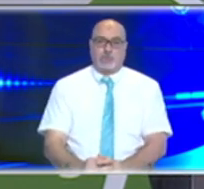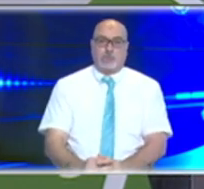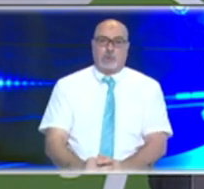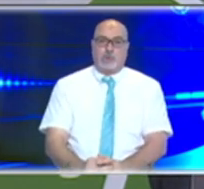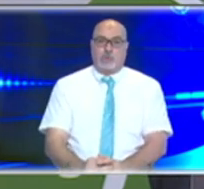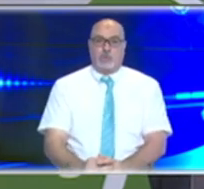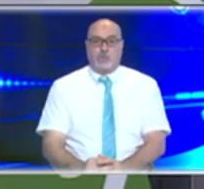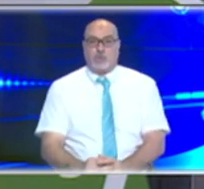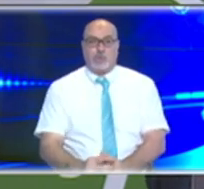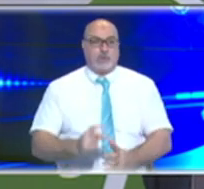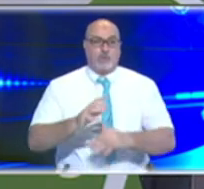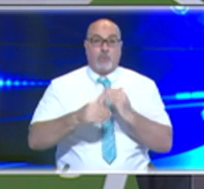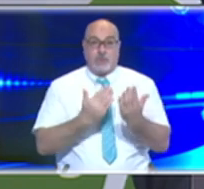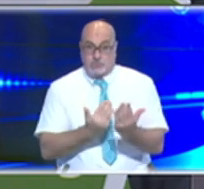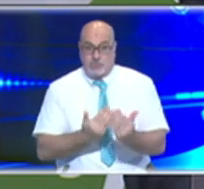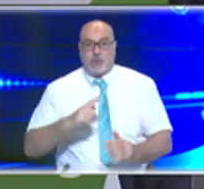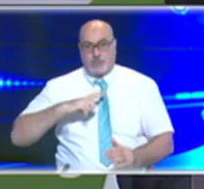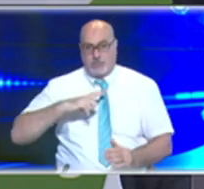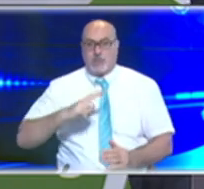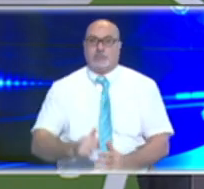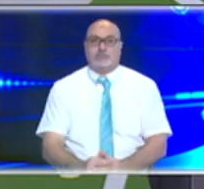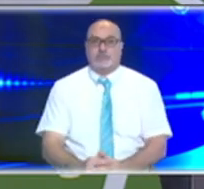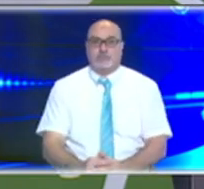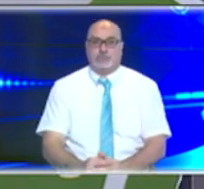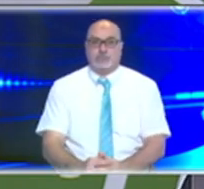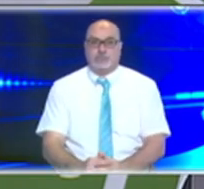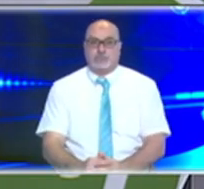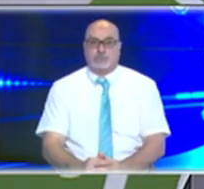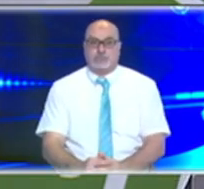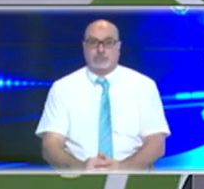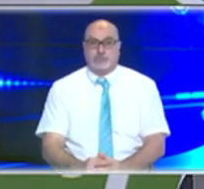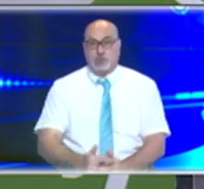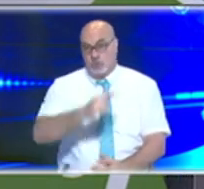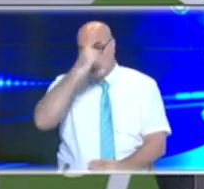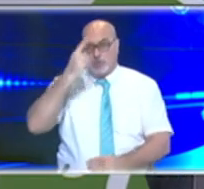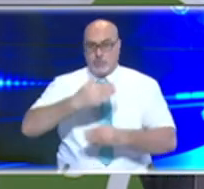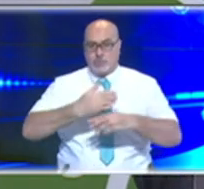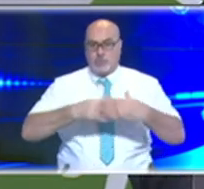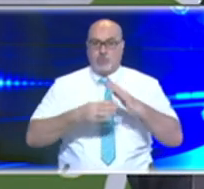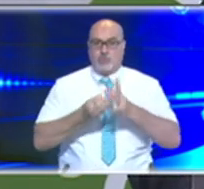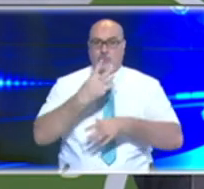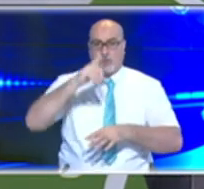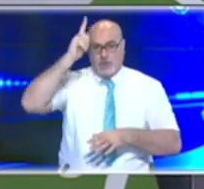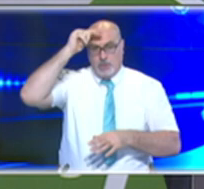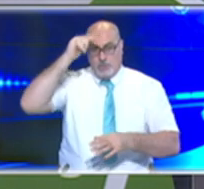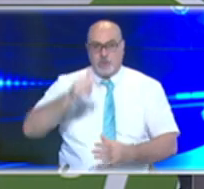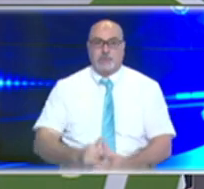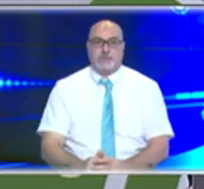نمو وتنمية الأمل في إن شاء الله بناء الجزائر